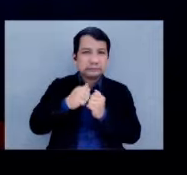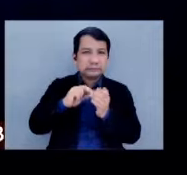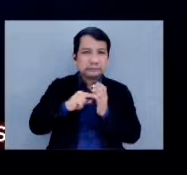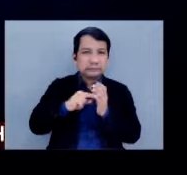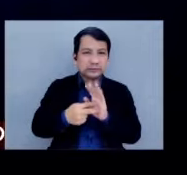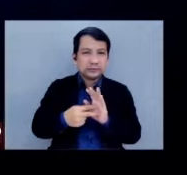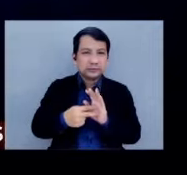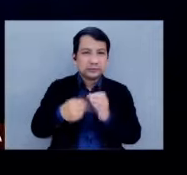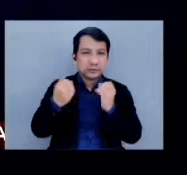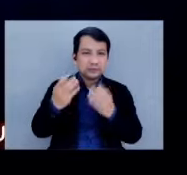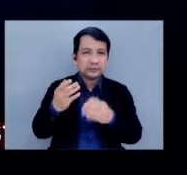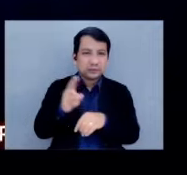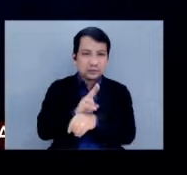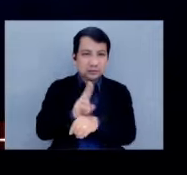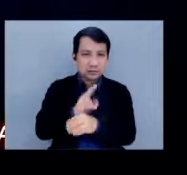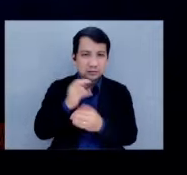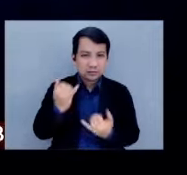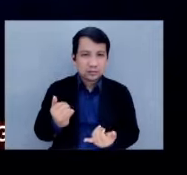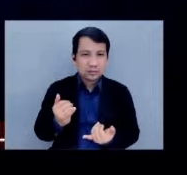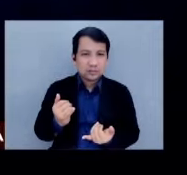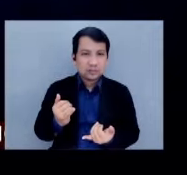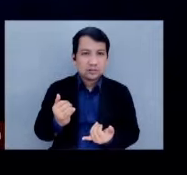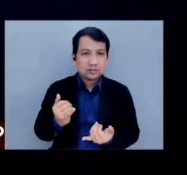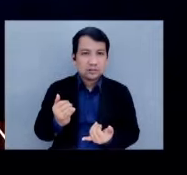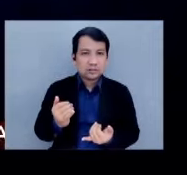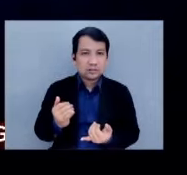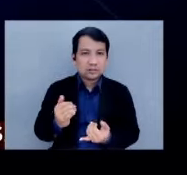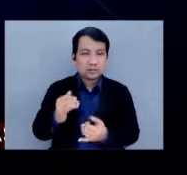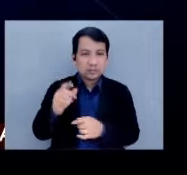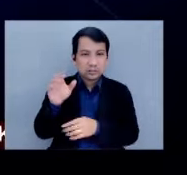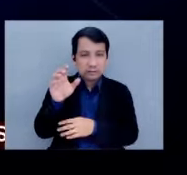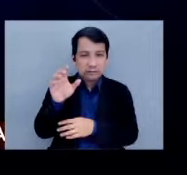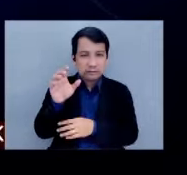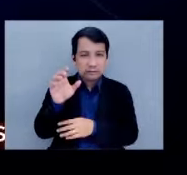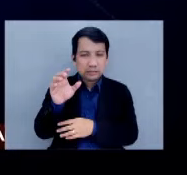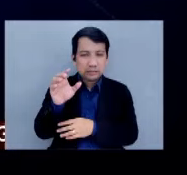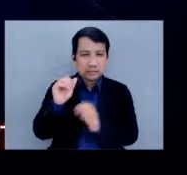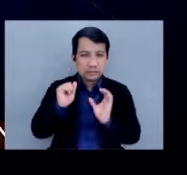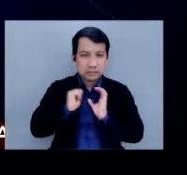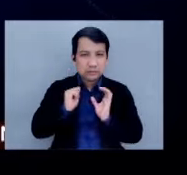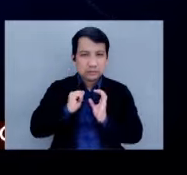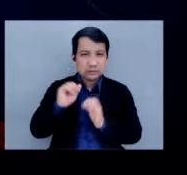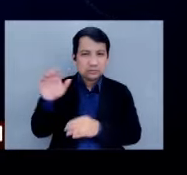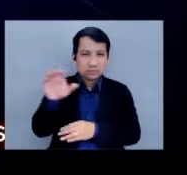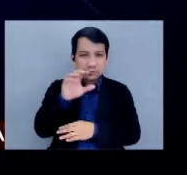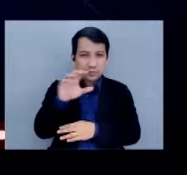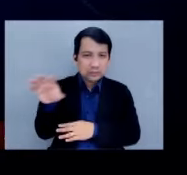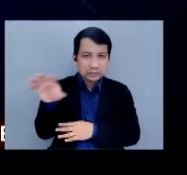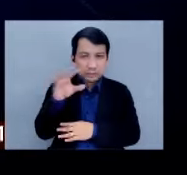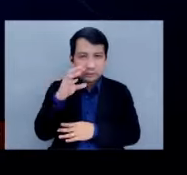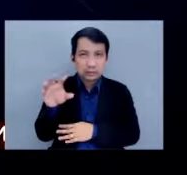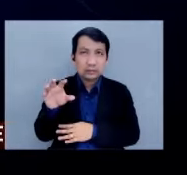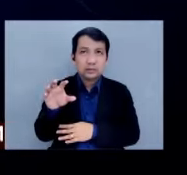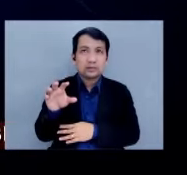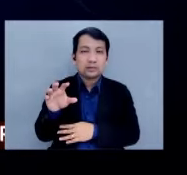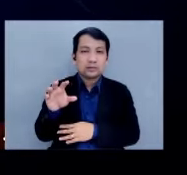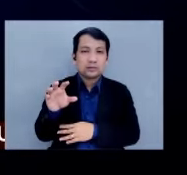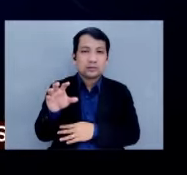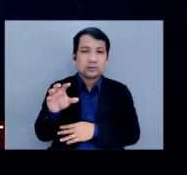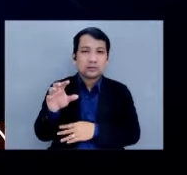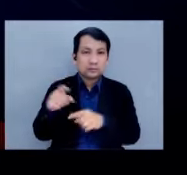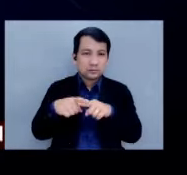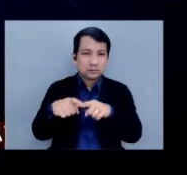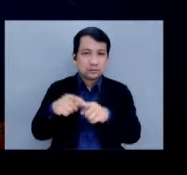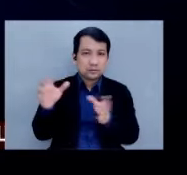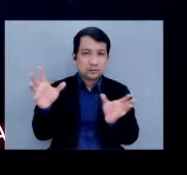maraming gumagamit ng electric fan, air conditioner, and air conditioners, mas malakas ang konsumo niyan kasi kumbaga